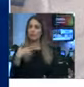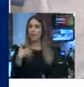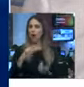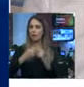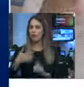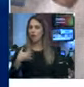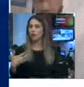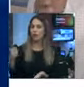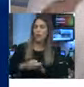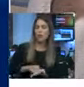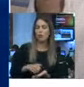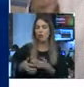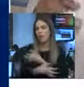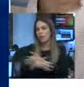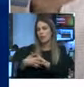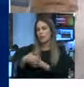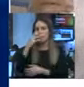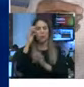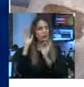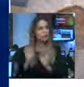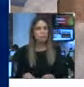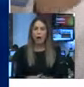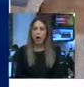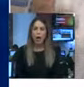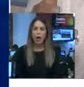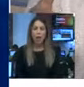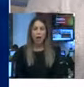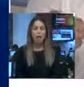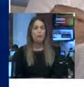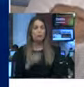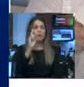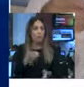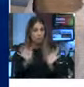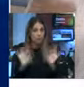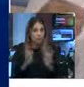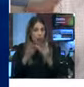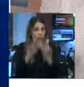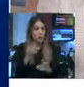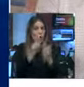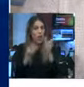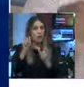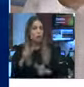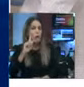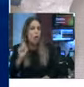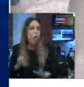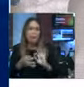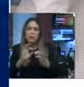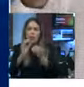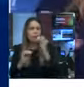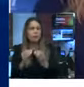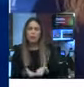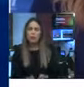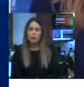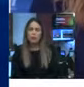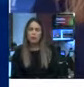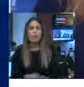חשבון העניים. זה חוצפה, אז אם מדובר על כך שלא צריכים לעזור לאלה שאין להם אוריונות דיגיטלית. אגב, הבנקים אומרים, במקומות, למשל